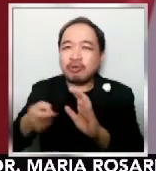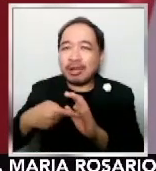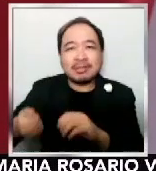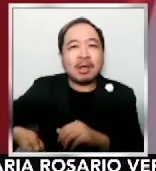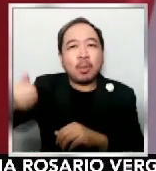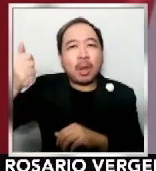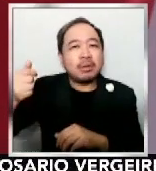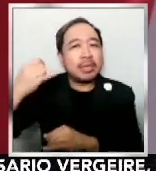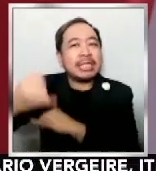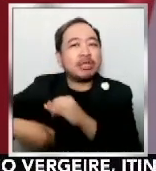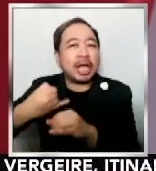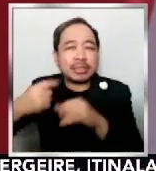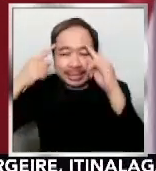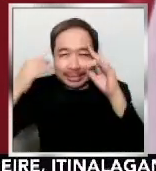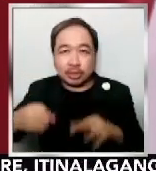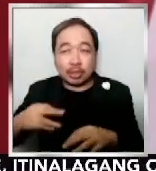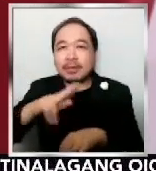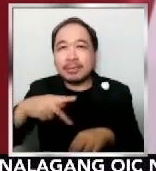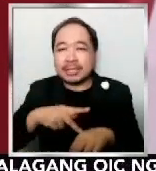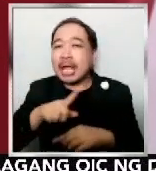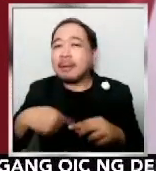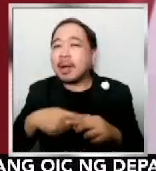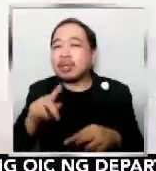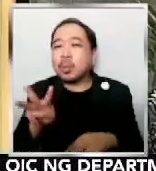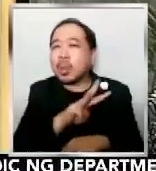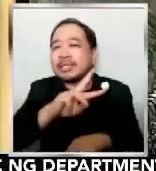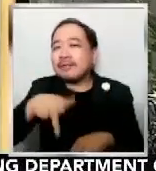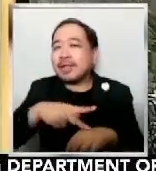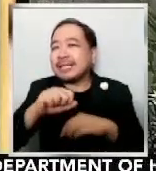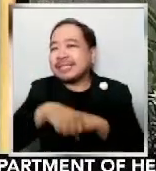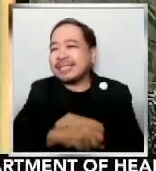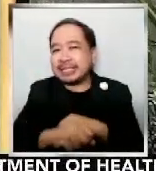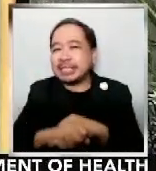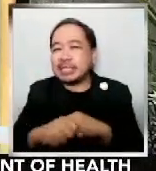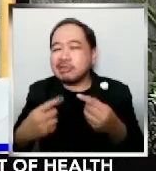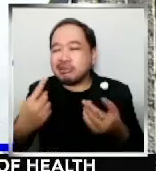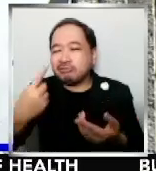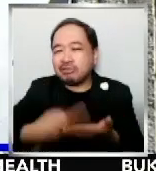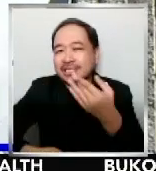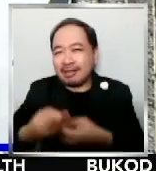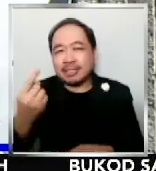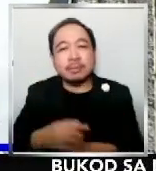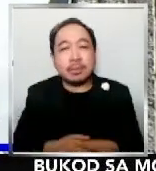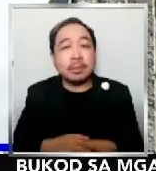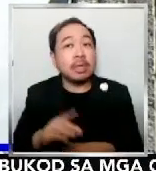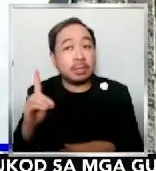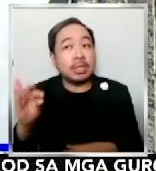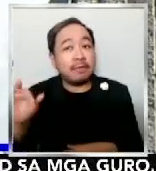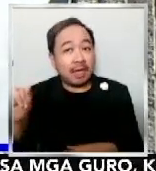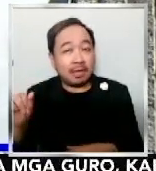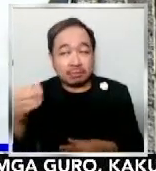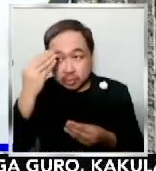2016 kaugnay sa pinag-aagawang teritoryo sa West Philippine Sea. Kasunod po yan ang pahayag ng Department of Foreign Affairs kamakailan